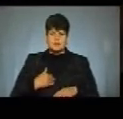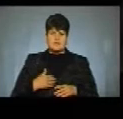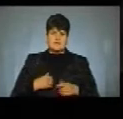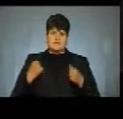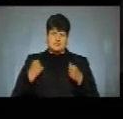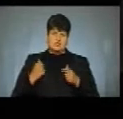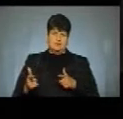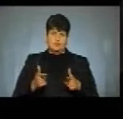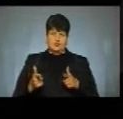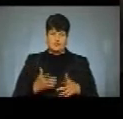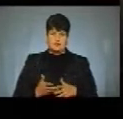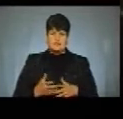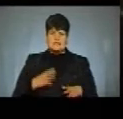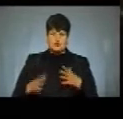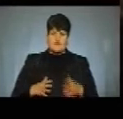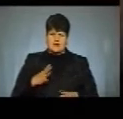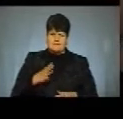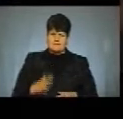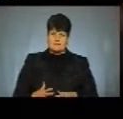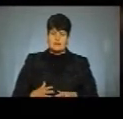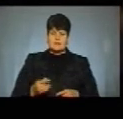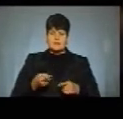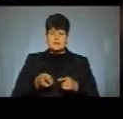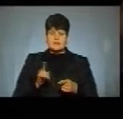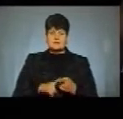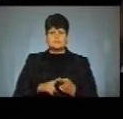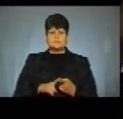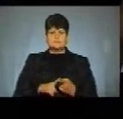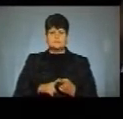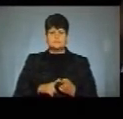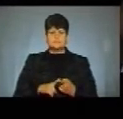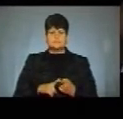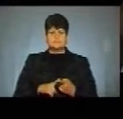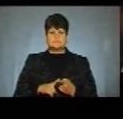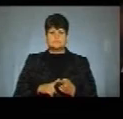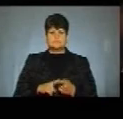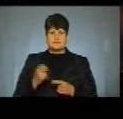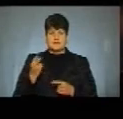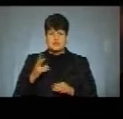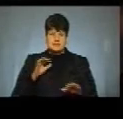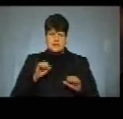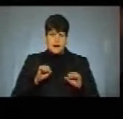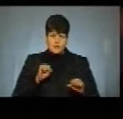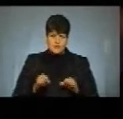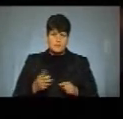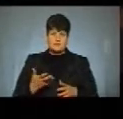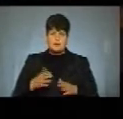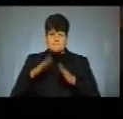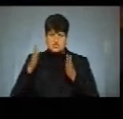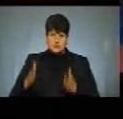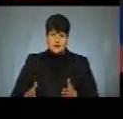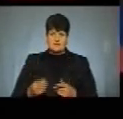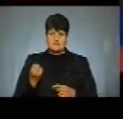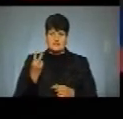Тобто тренування на виносливість, тобто кросфіти, 12 раундів на мішках, 12 раундів в